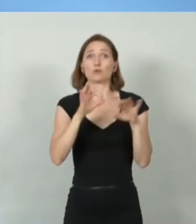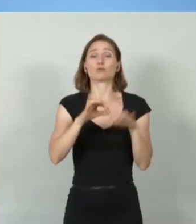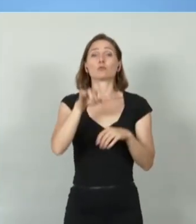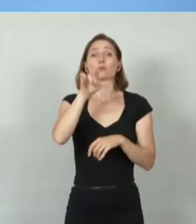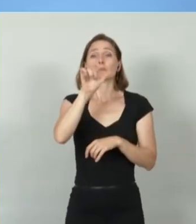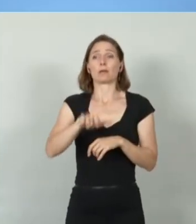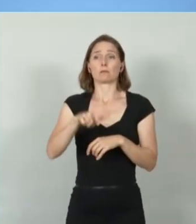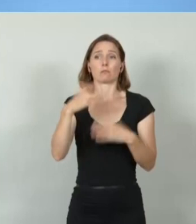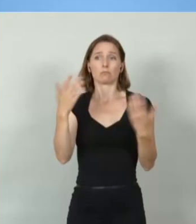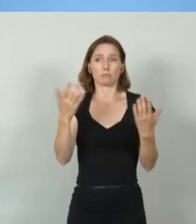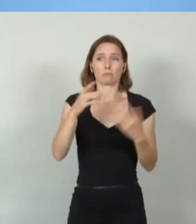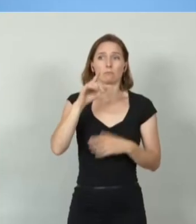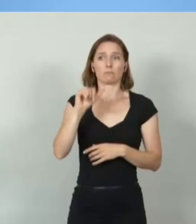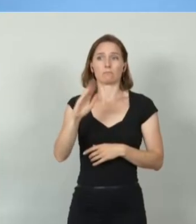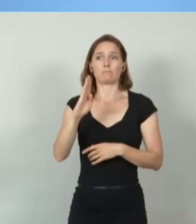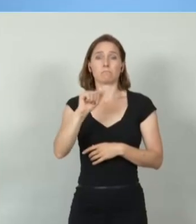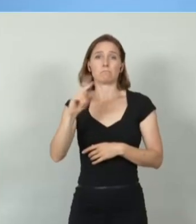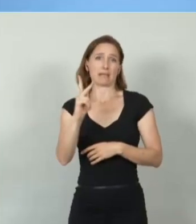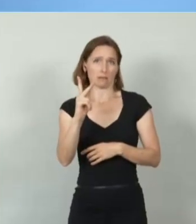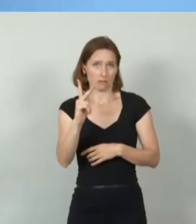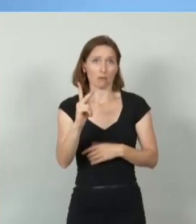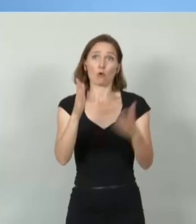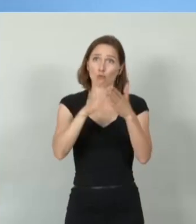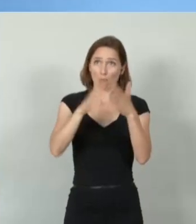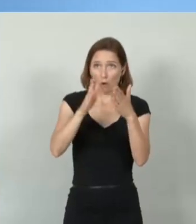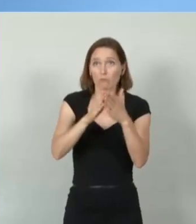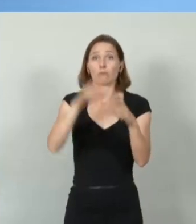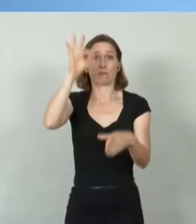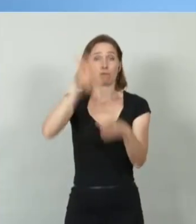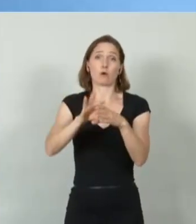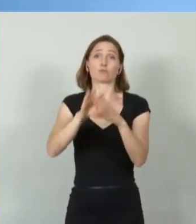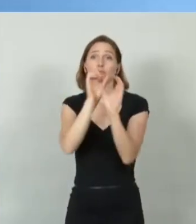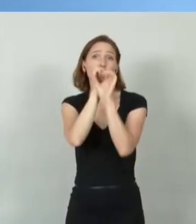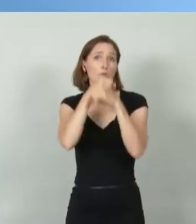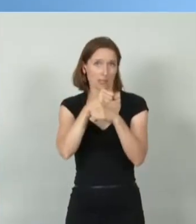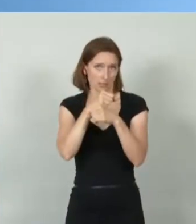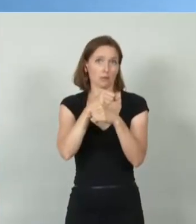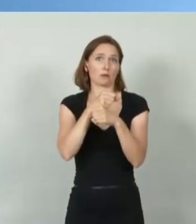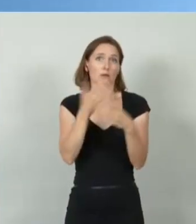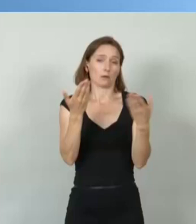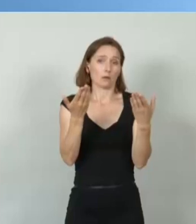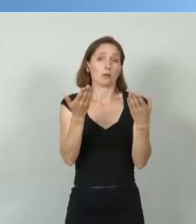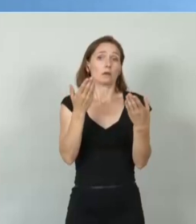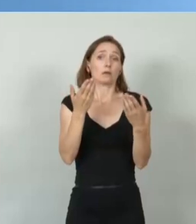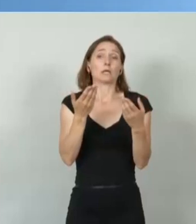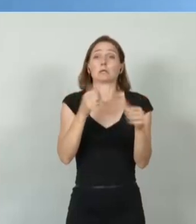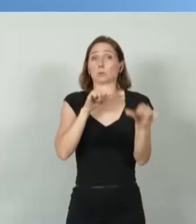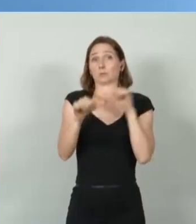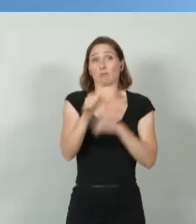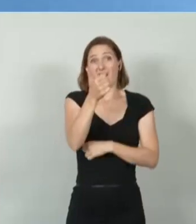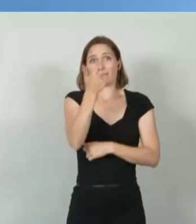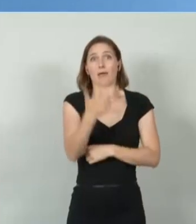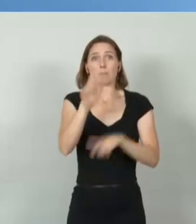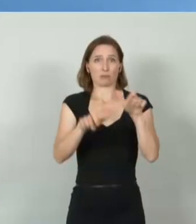à bulletin secret le vote étant nominatif et pas par groupe nous pensons qu'il faut un tiers des présents qui puissent s'exprimer sur ce sujet là